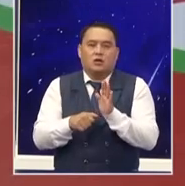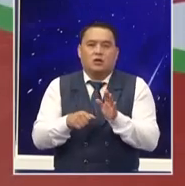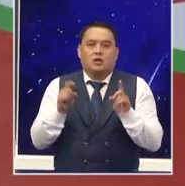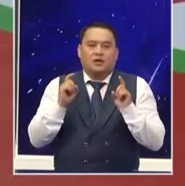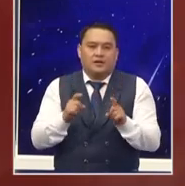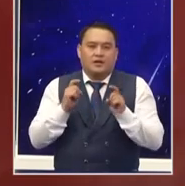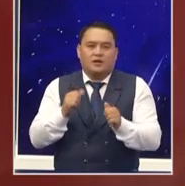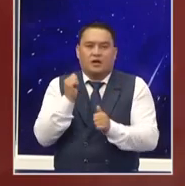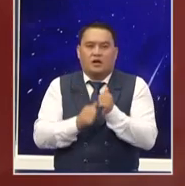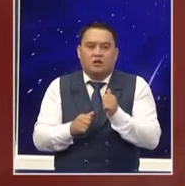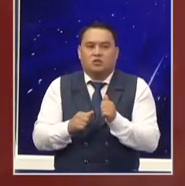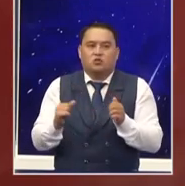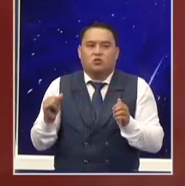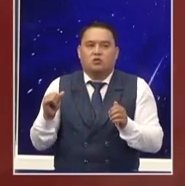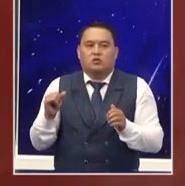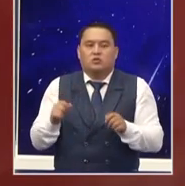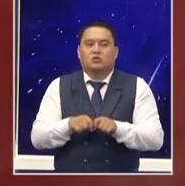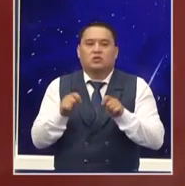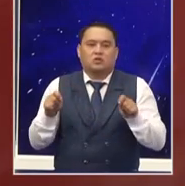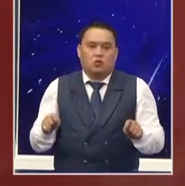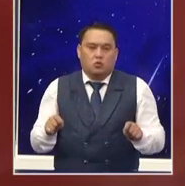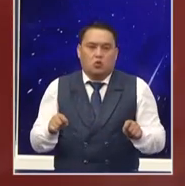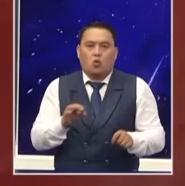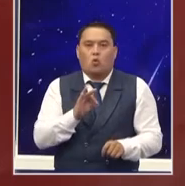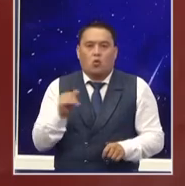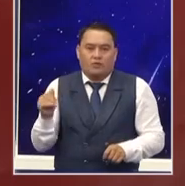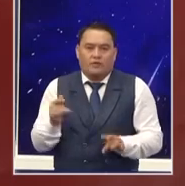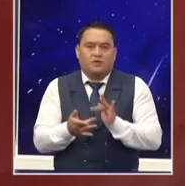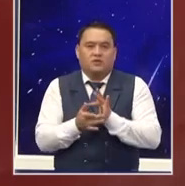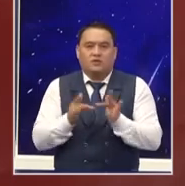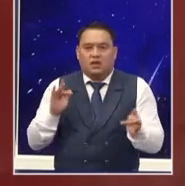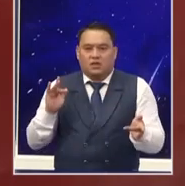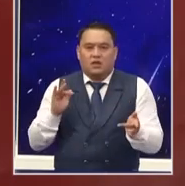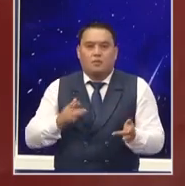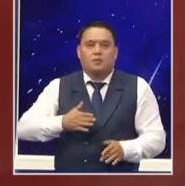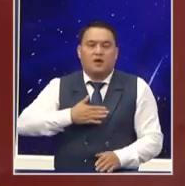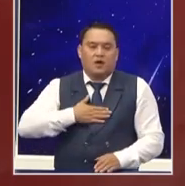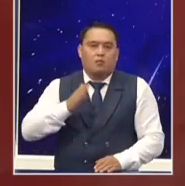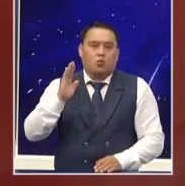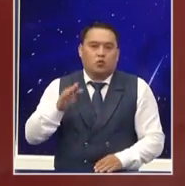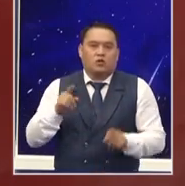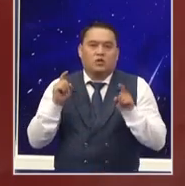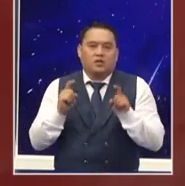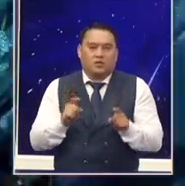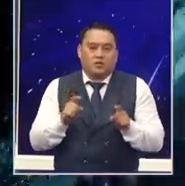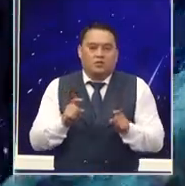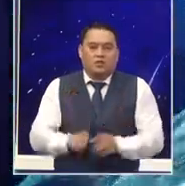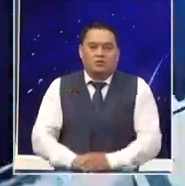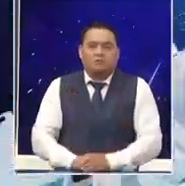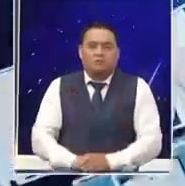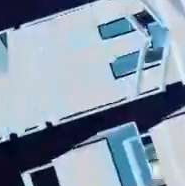регистрировать каждого участника. У нас создается официальный сайт специально, где мы будем регистрировать волонтеров.